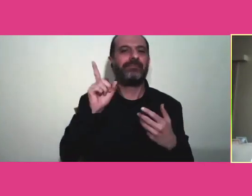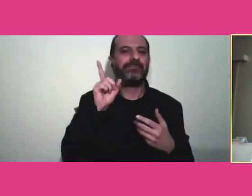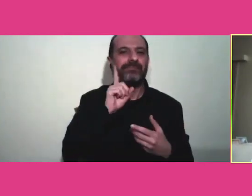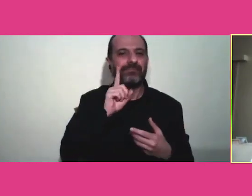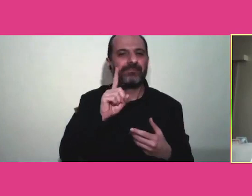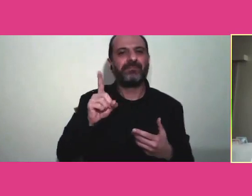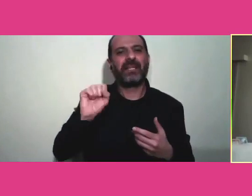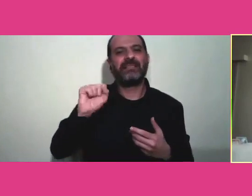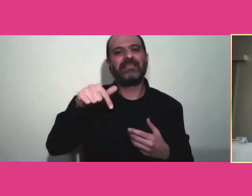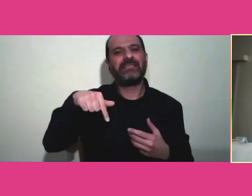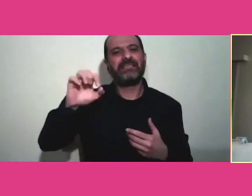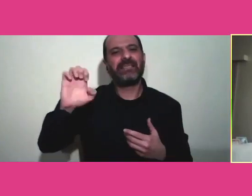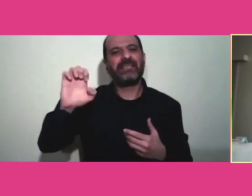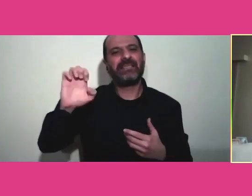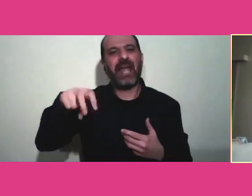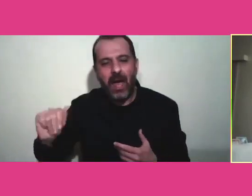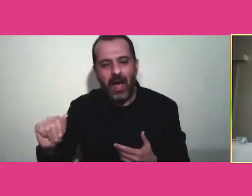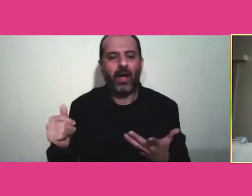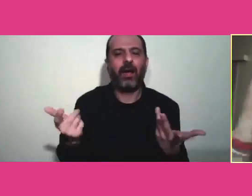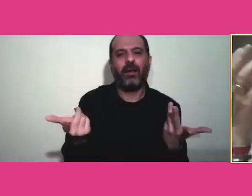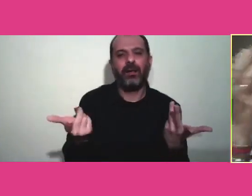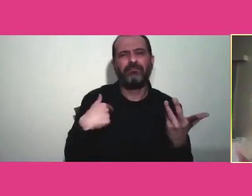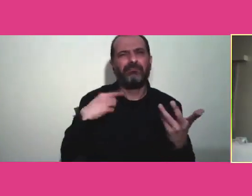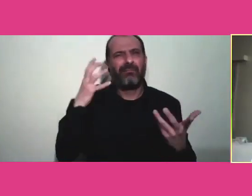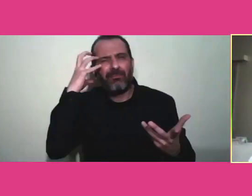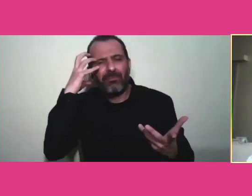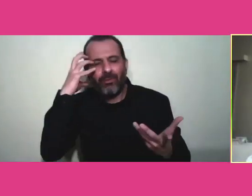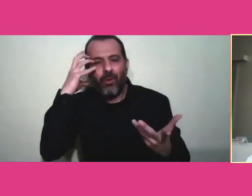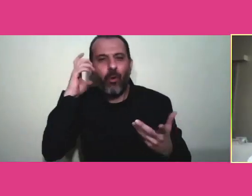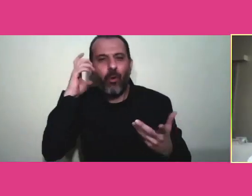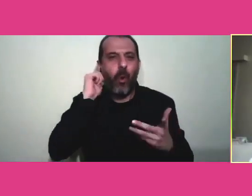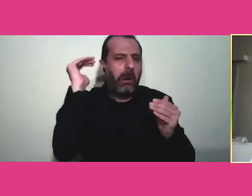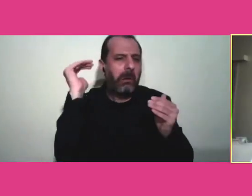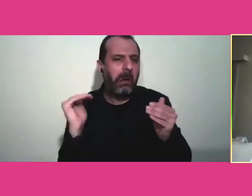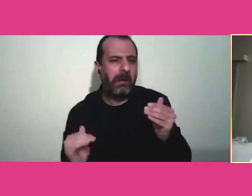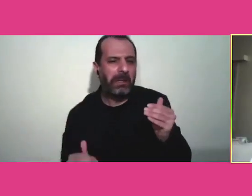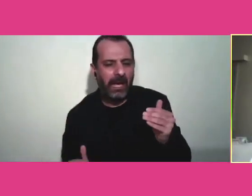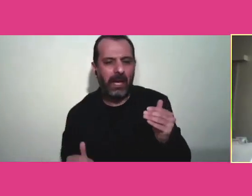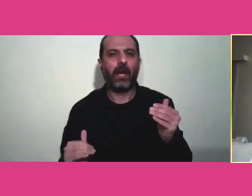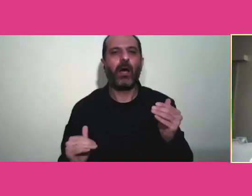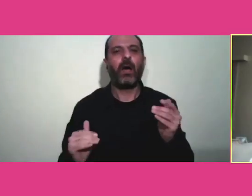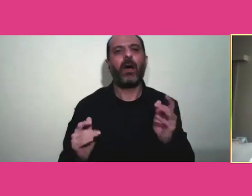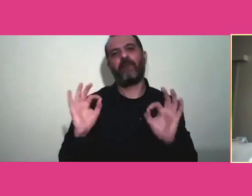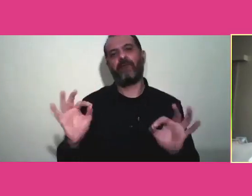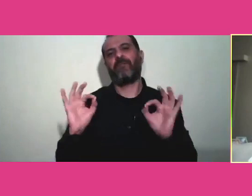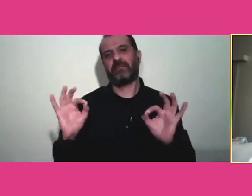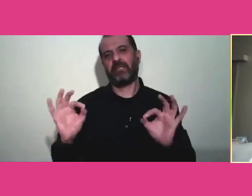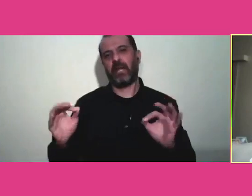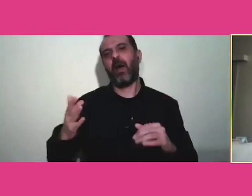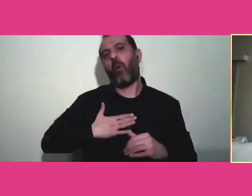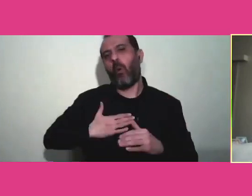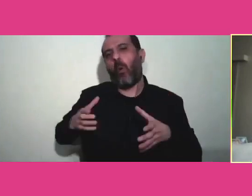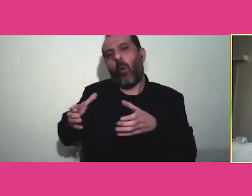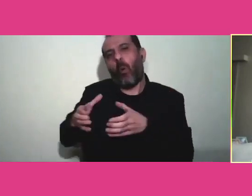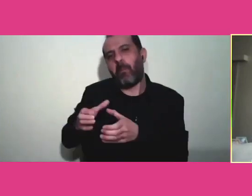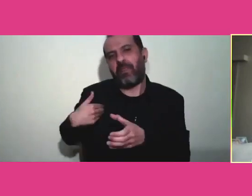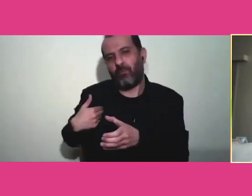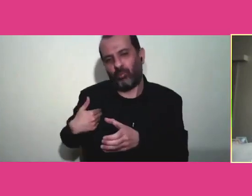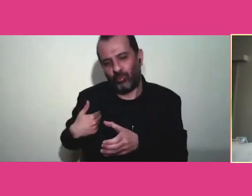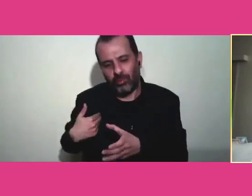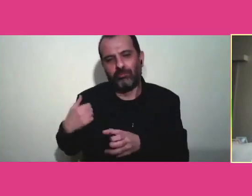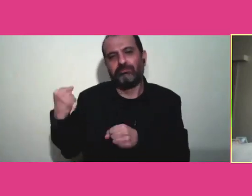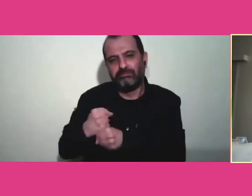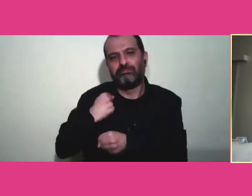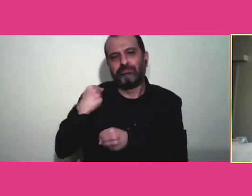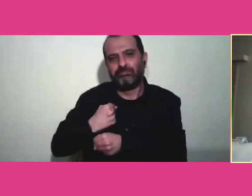την Στέλλα. Προσπαθώ να τους θυμηθώ όλους αυτή τη στιγμή, βέβαια και τη δική μου ομάδα, που